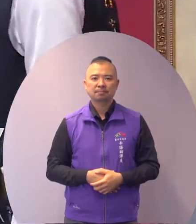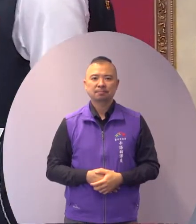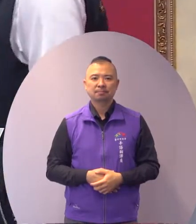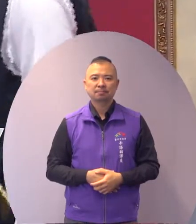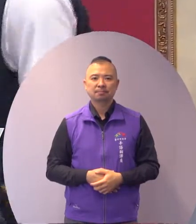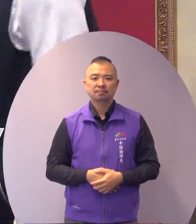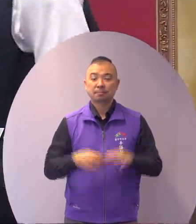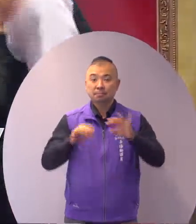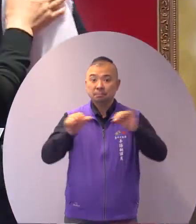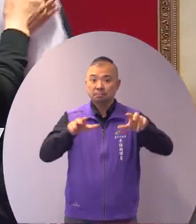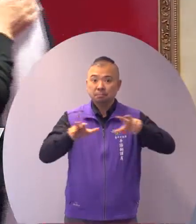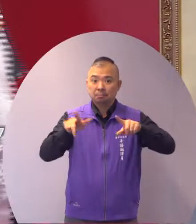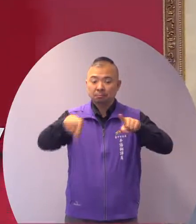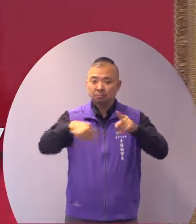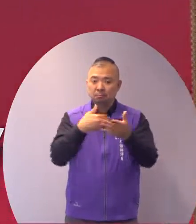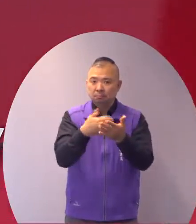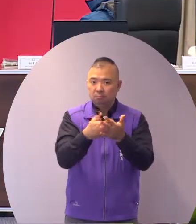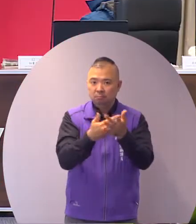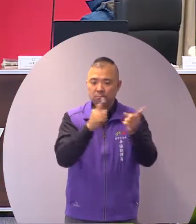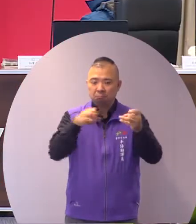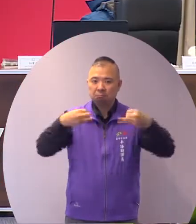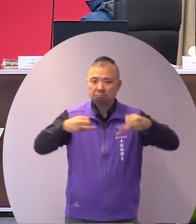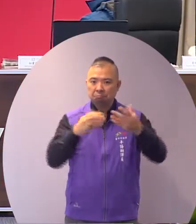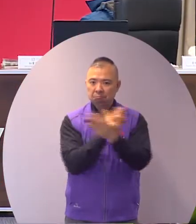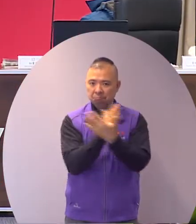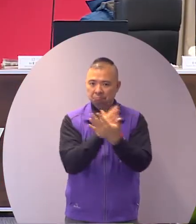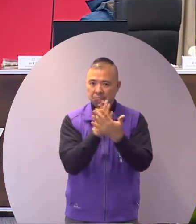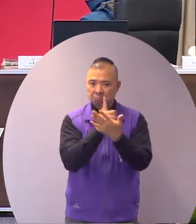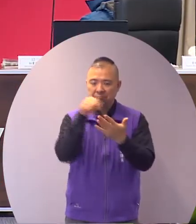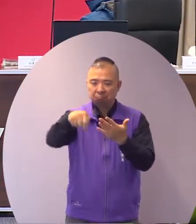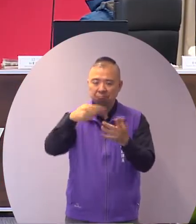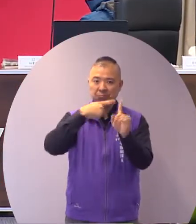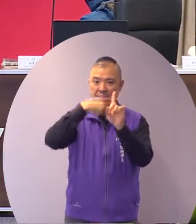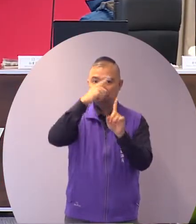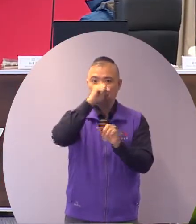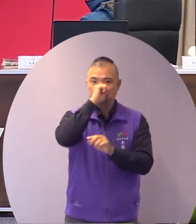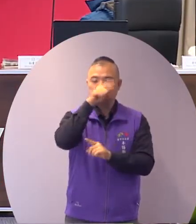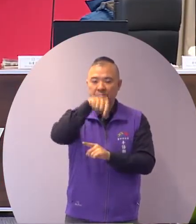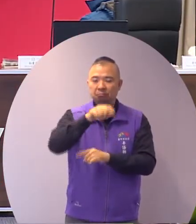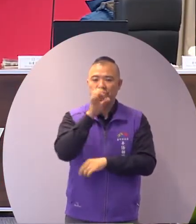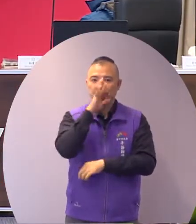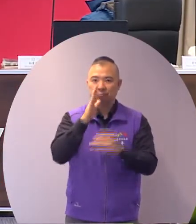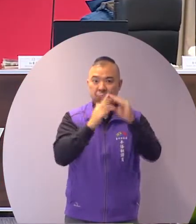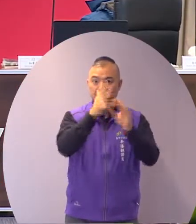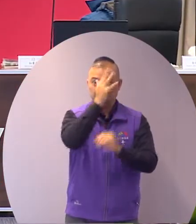歧途重设计划考评获得优等奖，请吴局长将讲座献与市长。